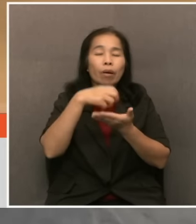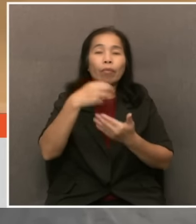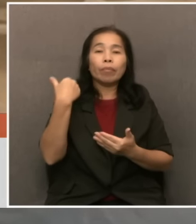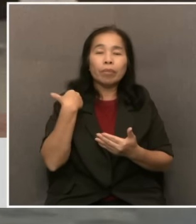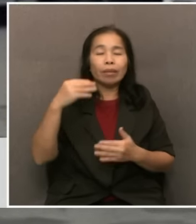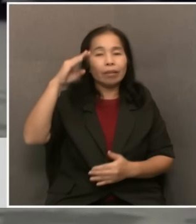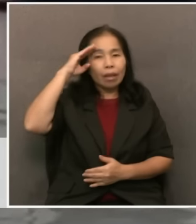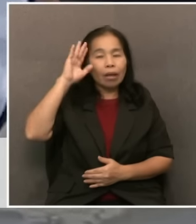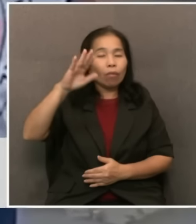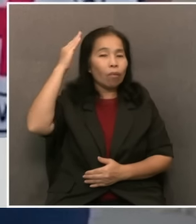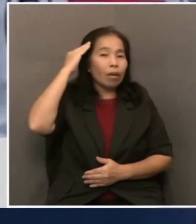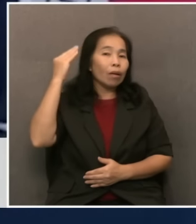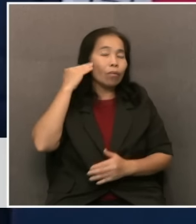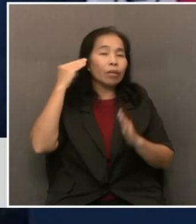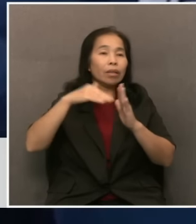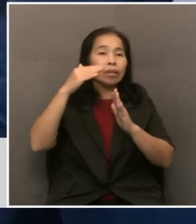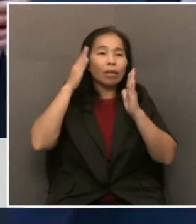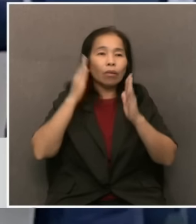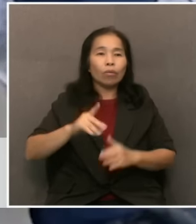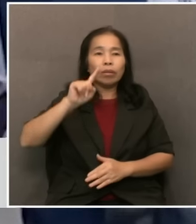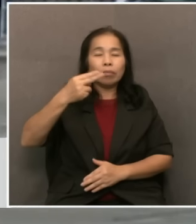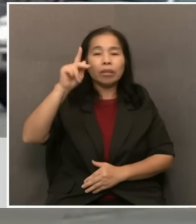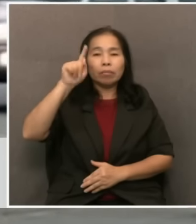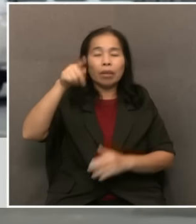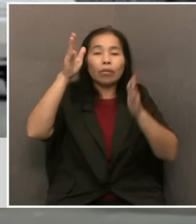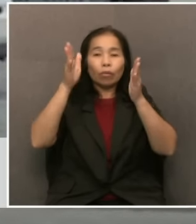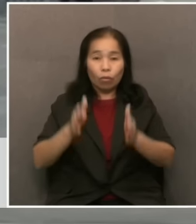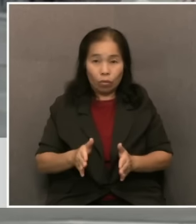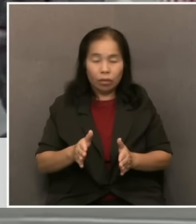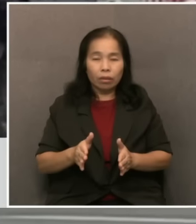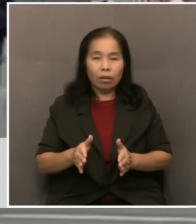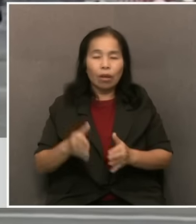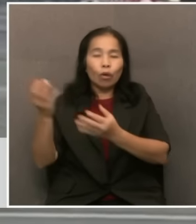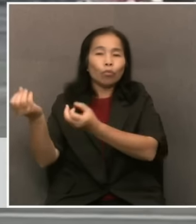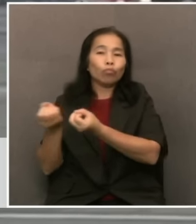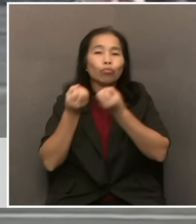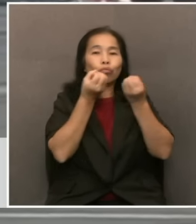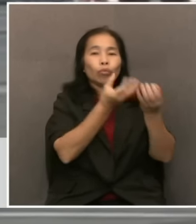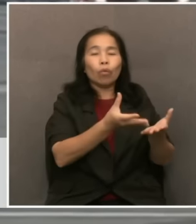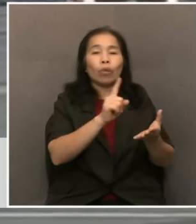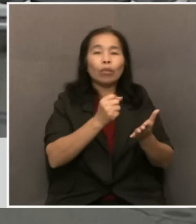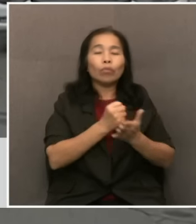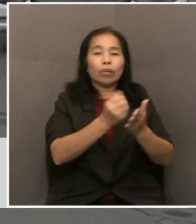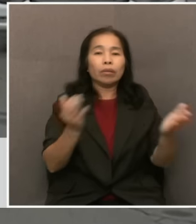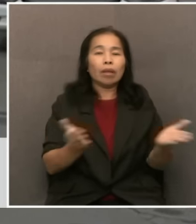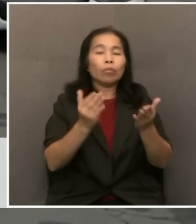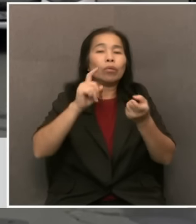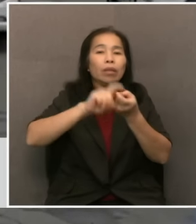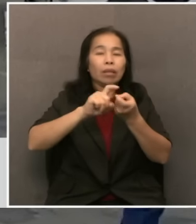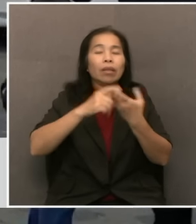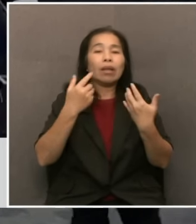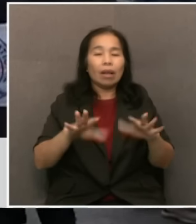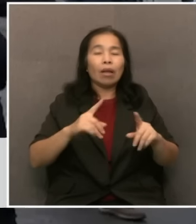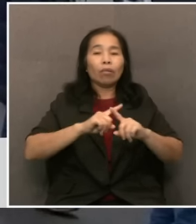ทหารเกาหลีเหนือประมาณ 11,000 นายถูกส่งเข้าสู่แคว้นเคิร์สเพื่อช่วยสนับสนุนรัสเซียแล้วแต่กองก